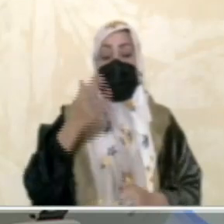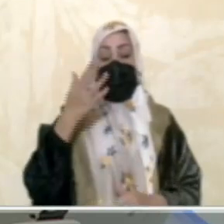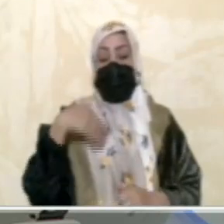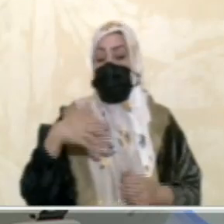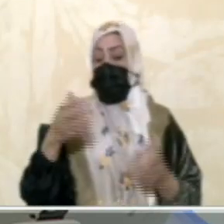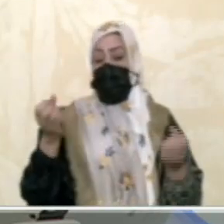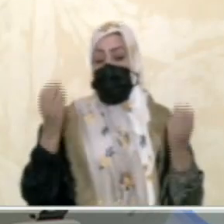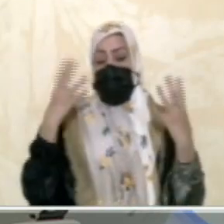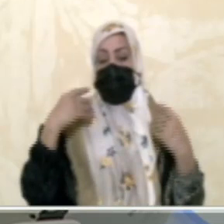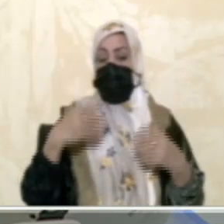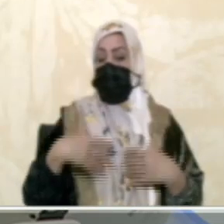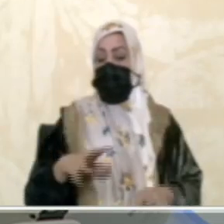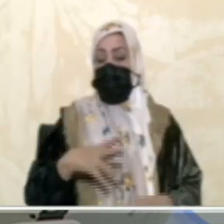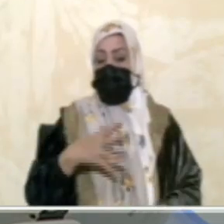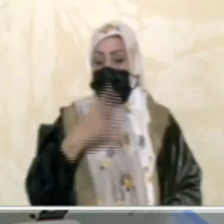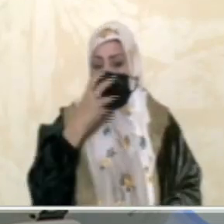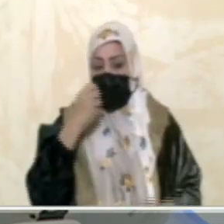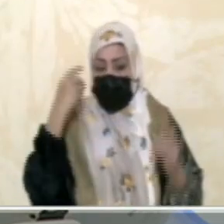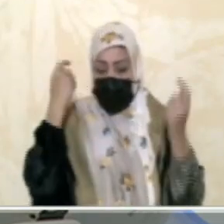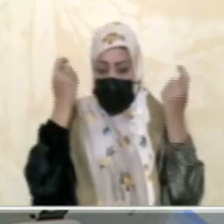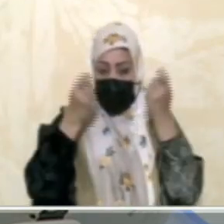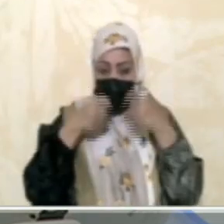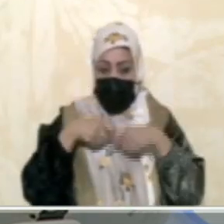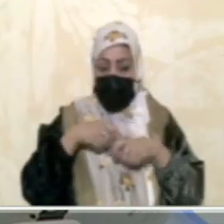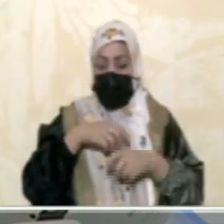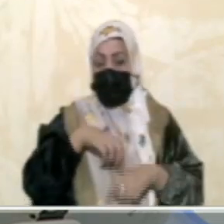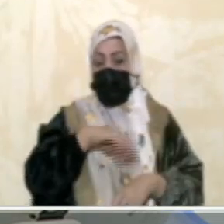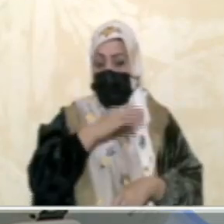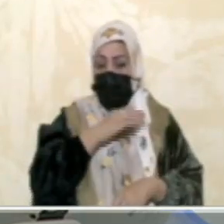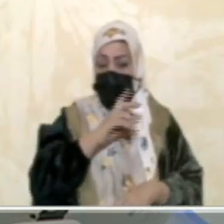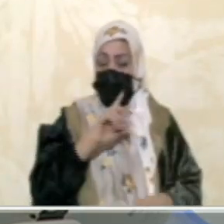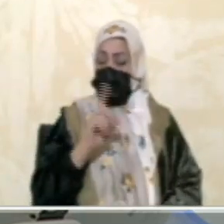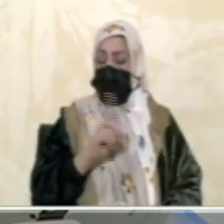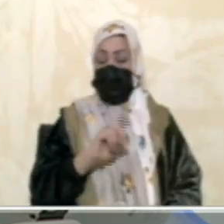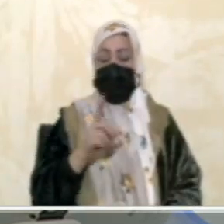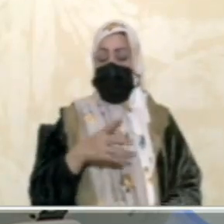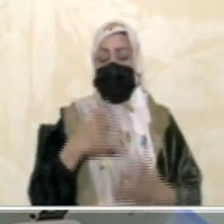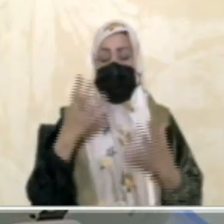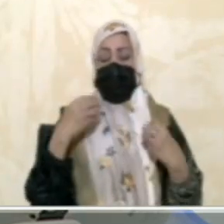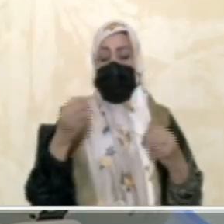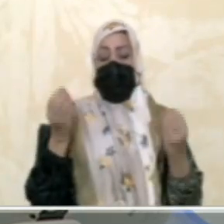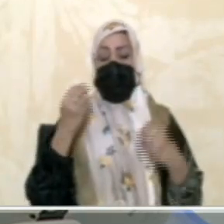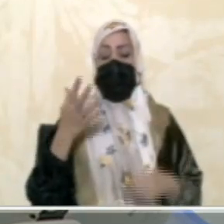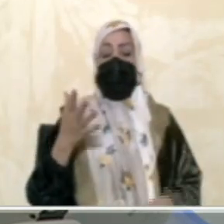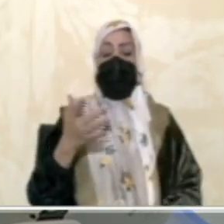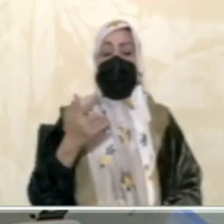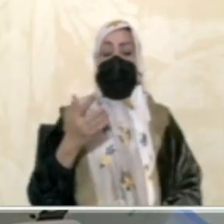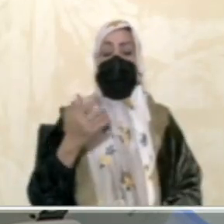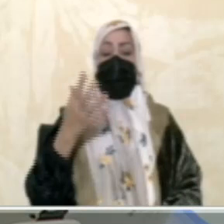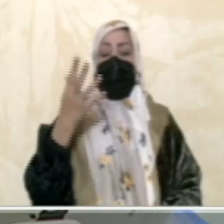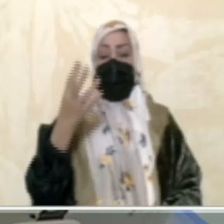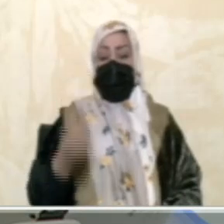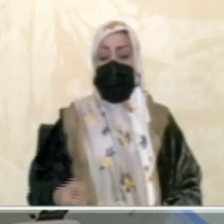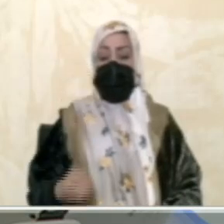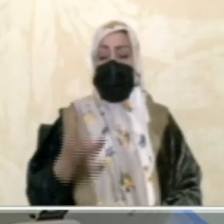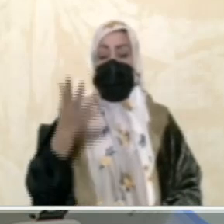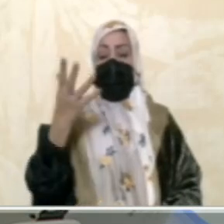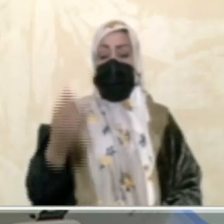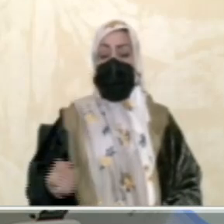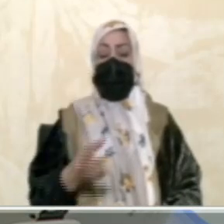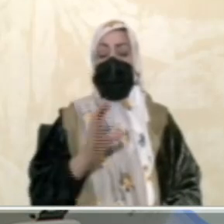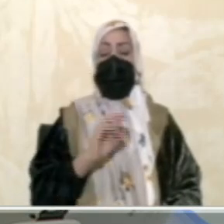يا اختي ابن اخيك وابن ابن اخيك وابن بنت اخيك